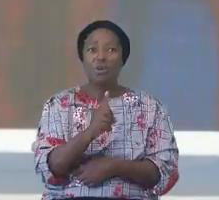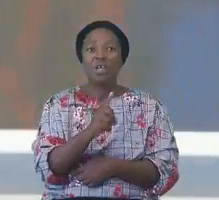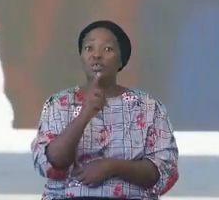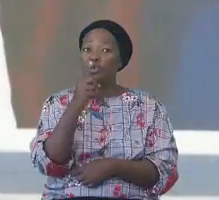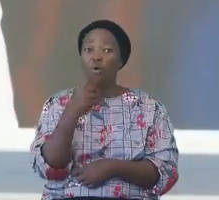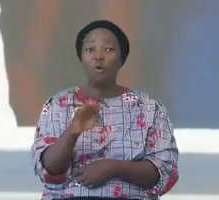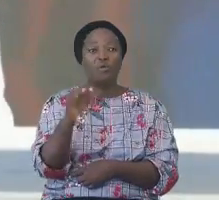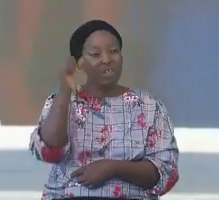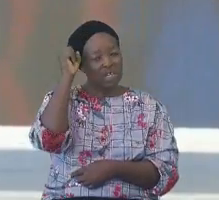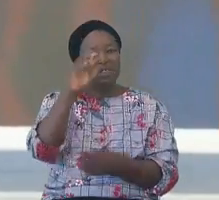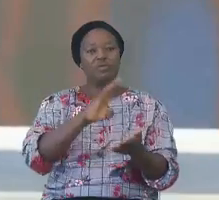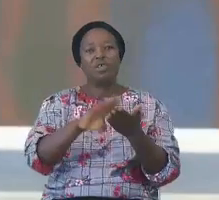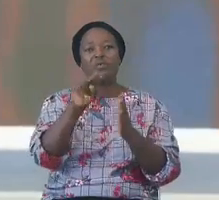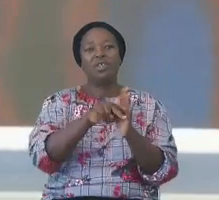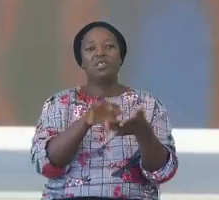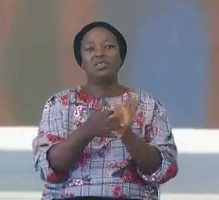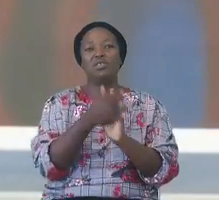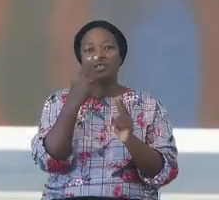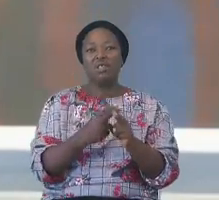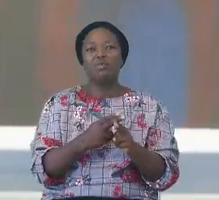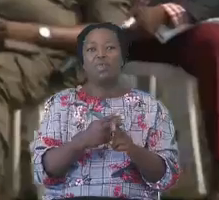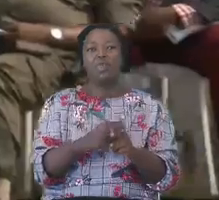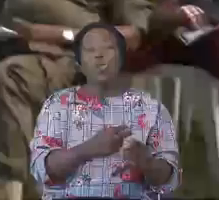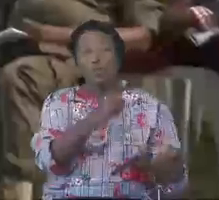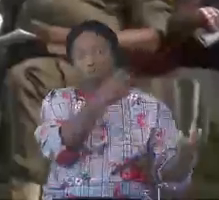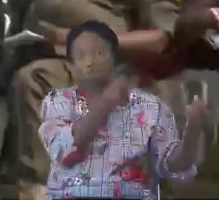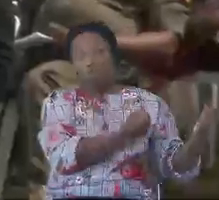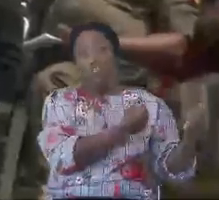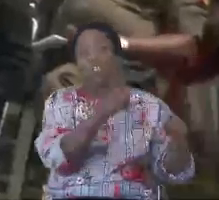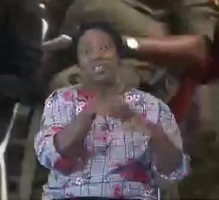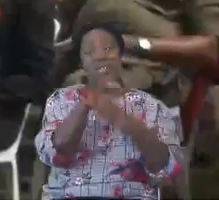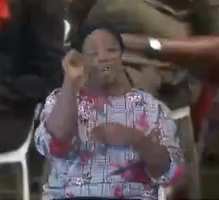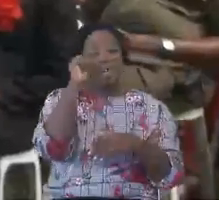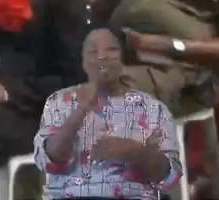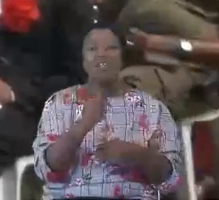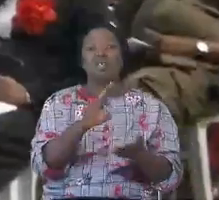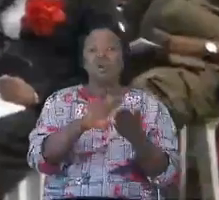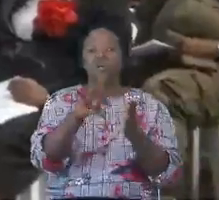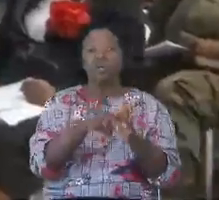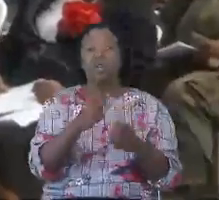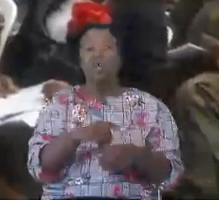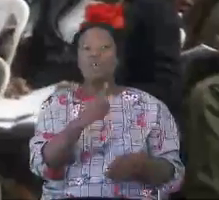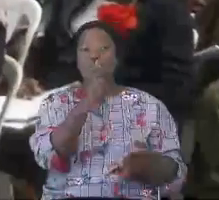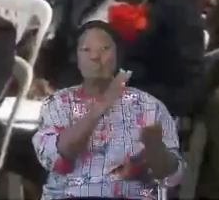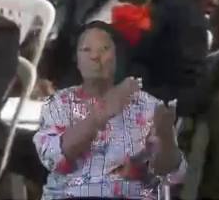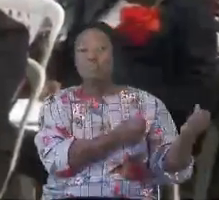je prie, avant de rentrer aujourd'hui, que tu aies l'assurance de son pardon, la confiance en